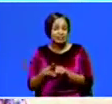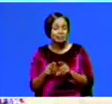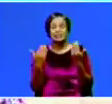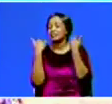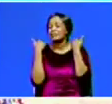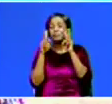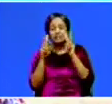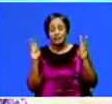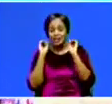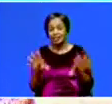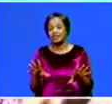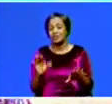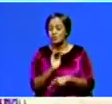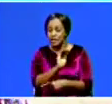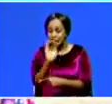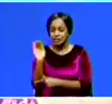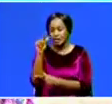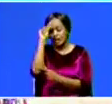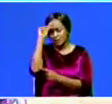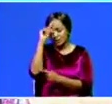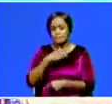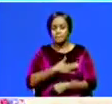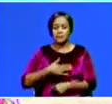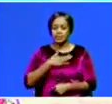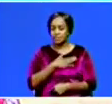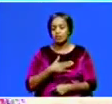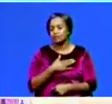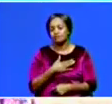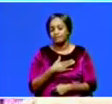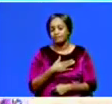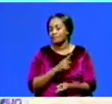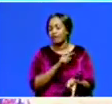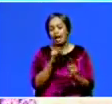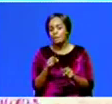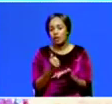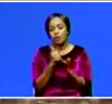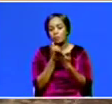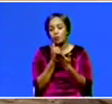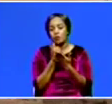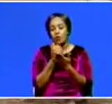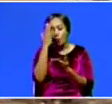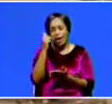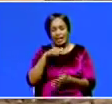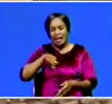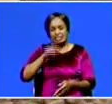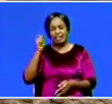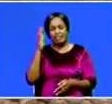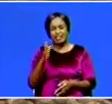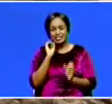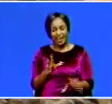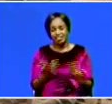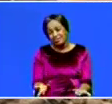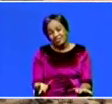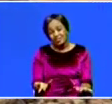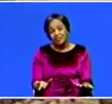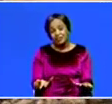Tunauliza serikali, tafadhali ingilia imaneno katikati, kwani sisi si wa Kenya. Sababu kuu itakayofanya